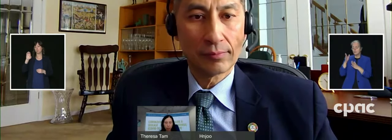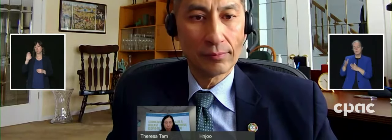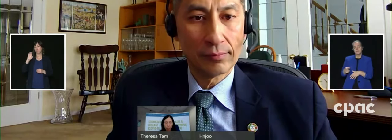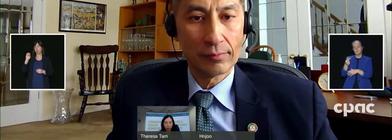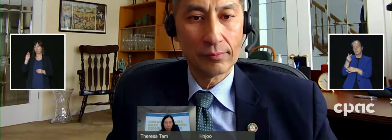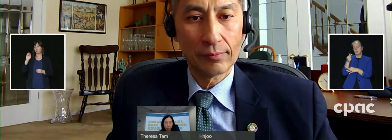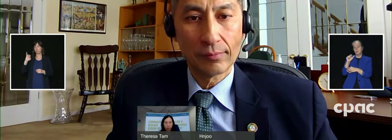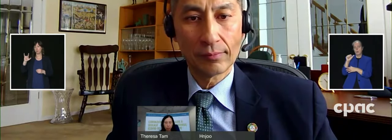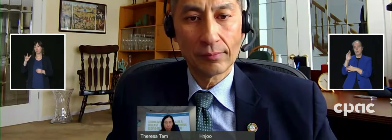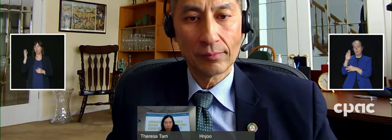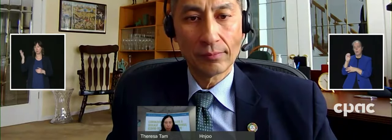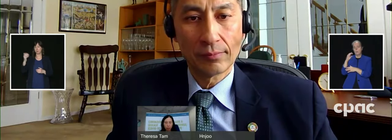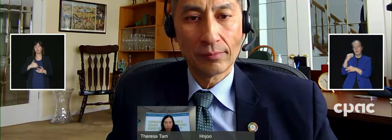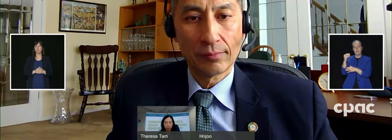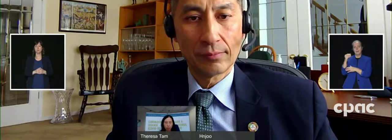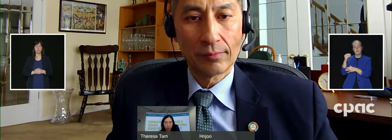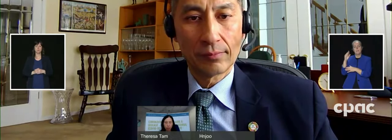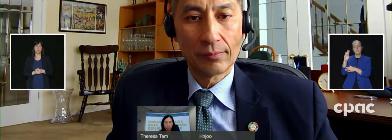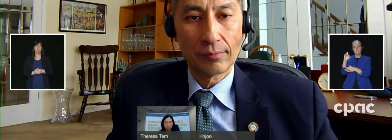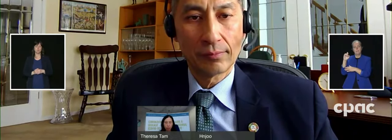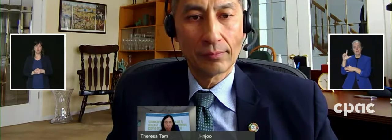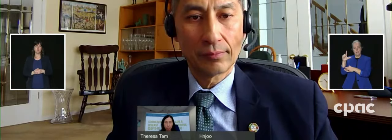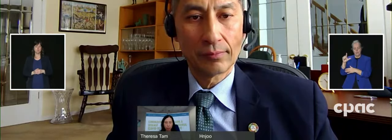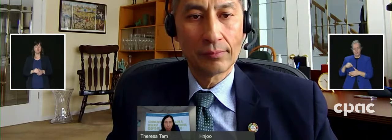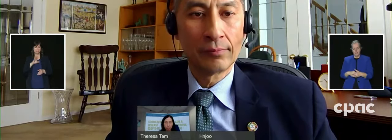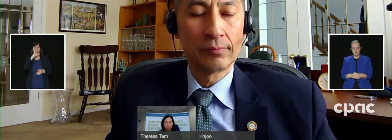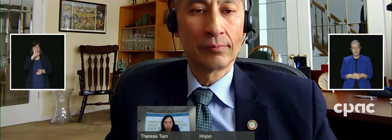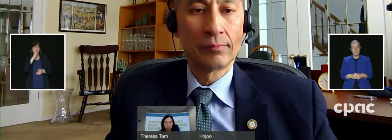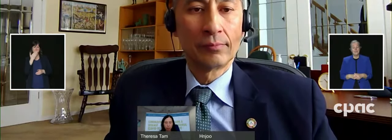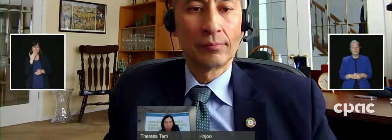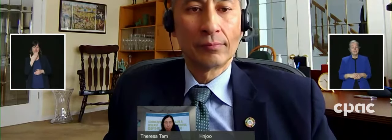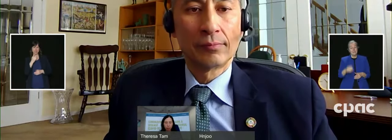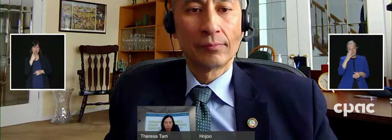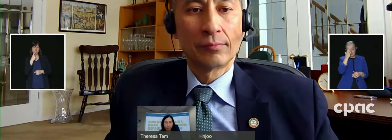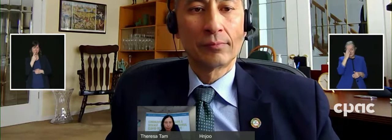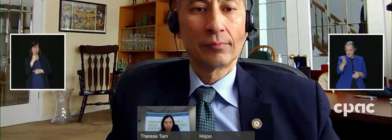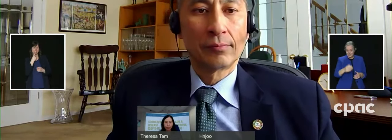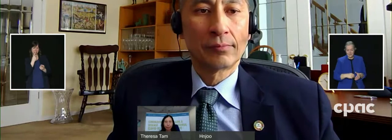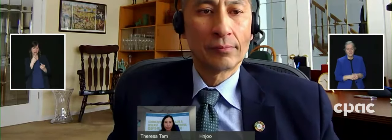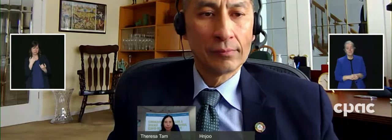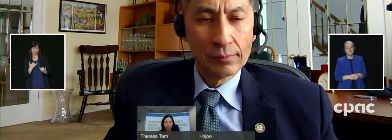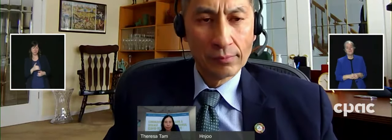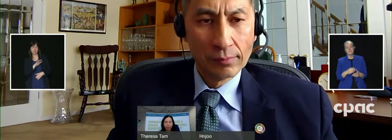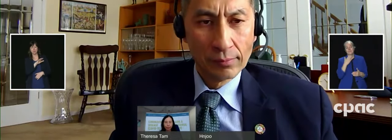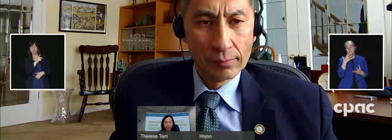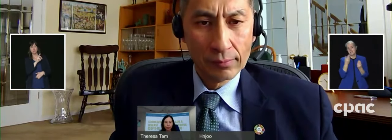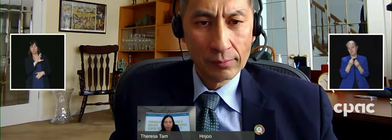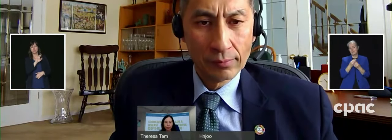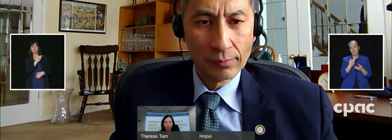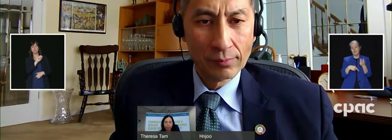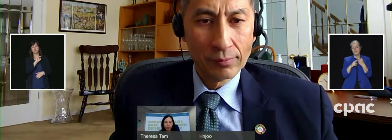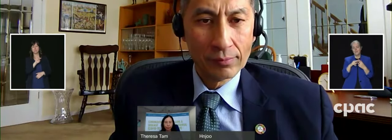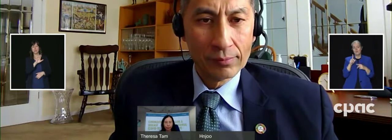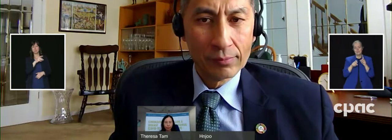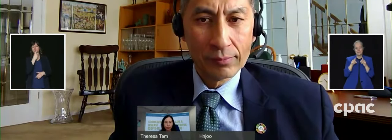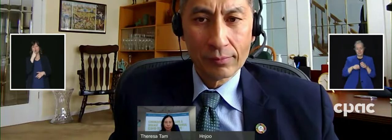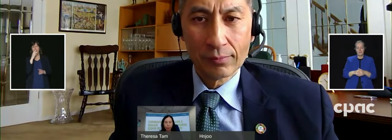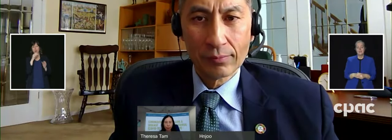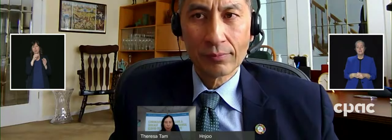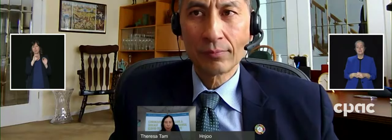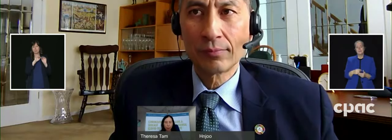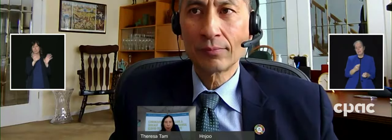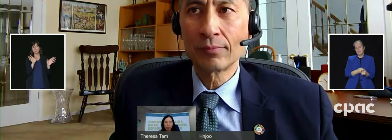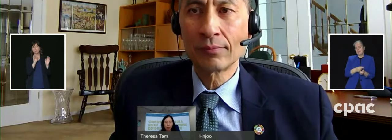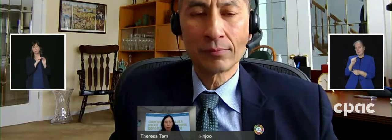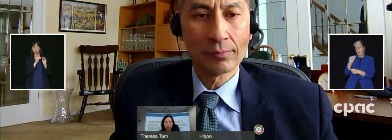go ahead. À vous la parole. Hi, thank you so much for taking our questions. Dr. Tam, I'm wondering if you can give a bit more